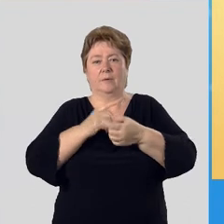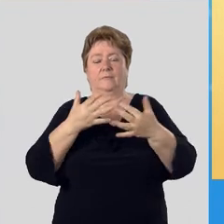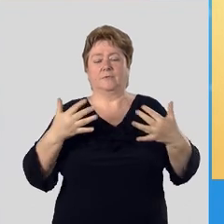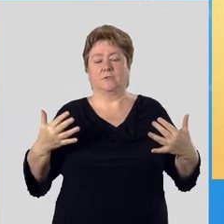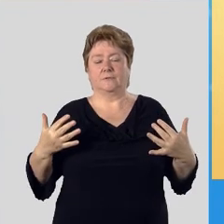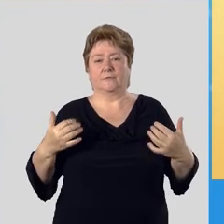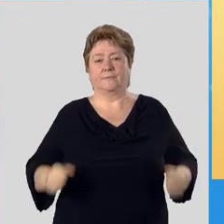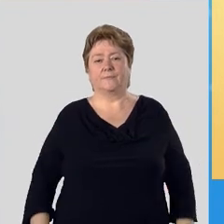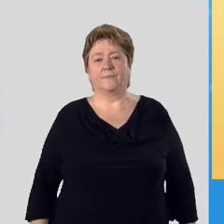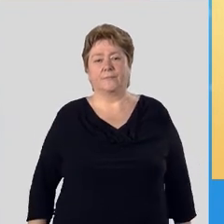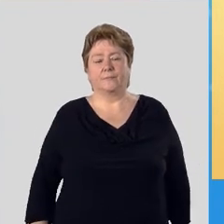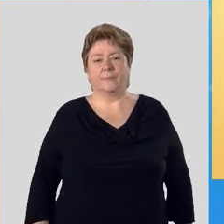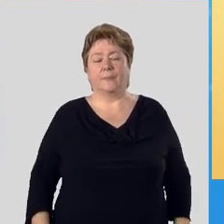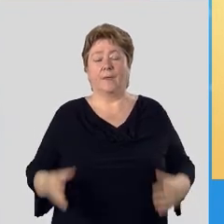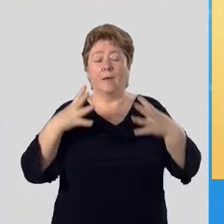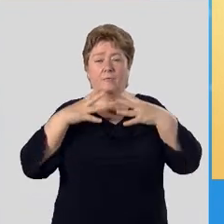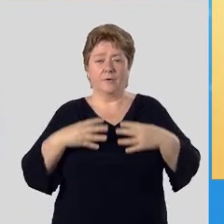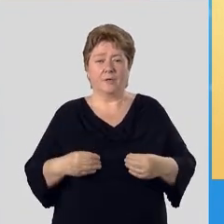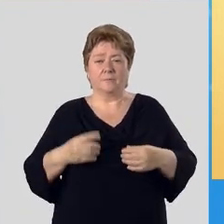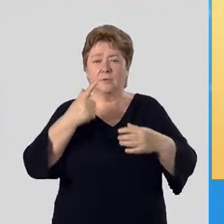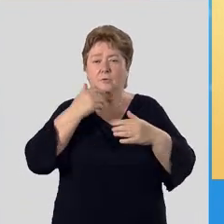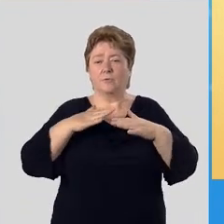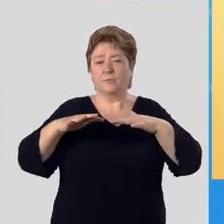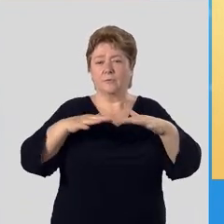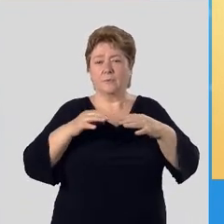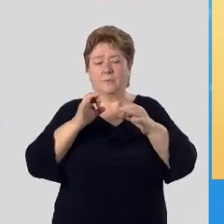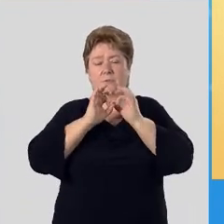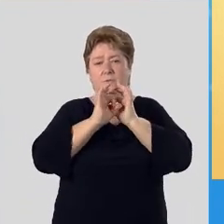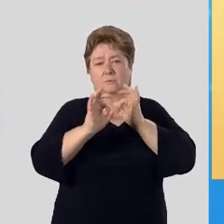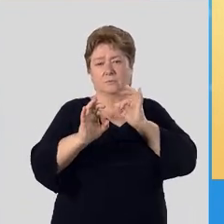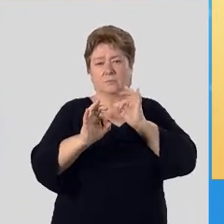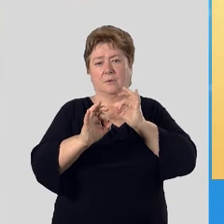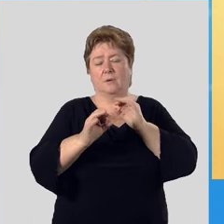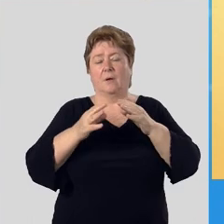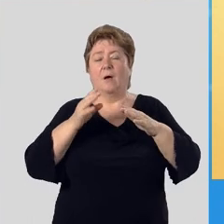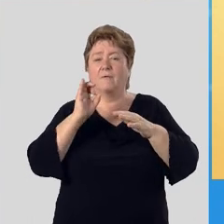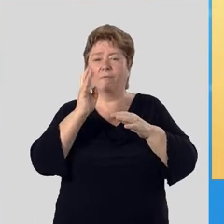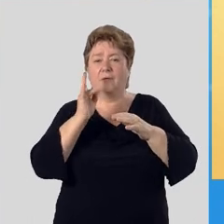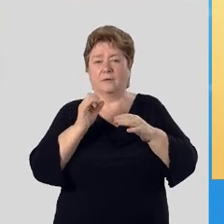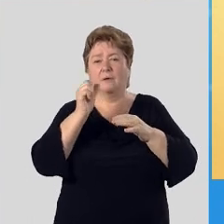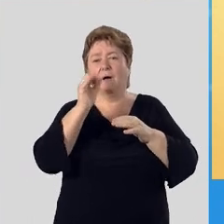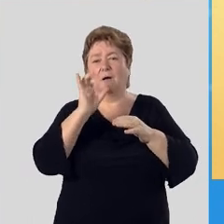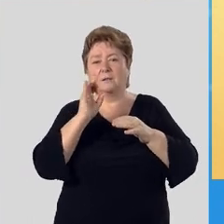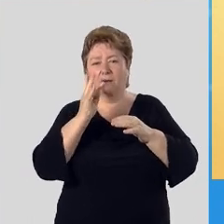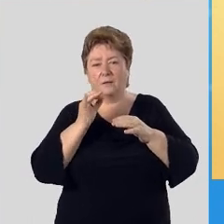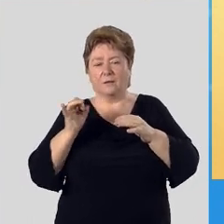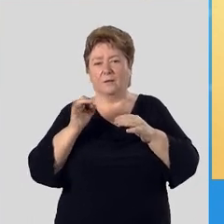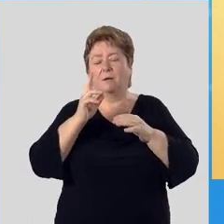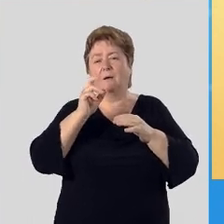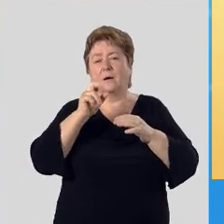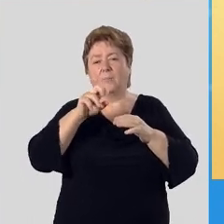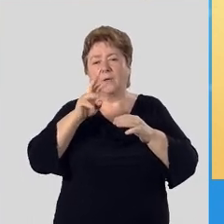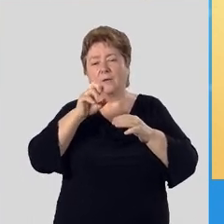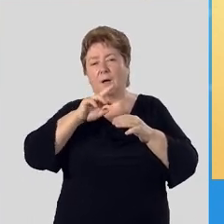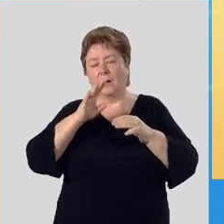веществ. В организме кровь движется по сосудам, венам, артериям и